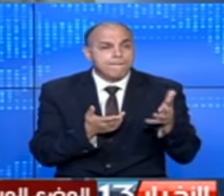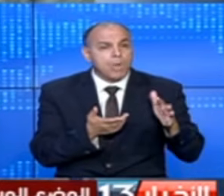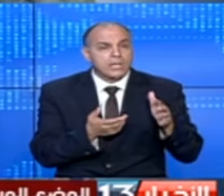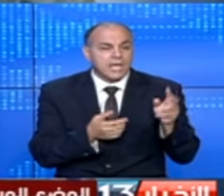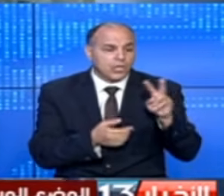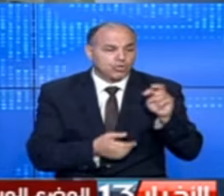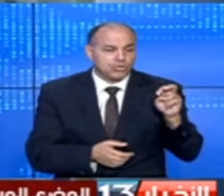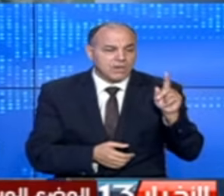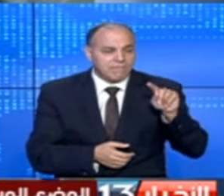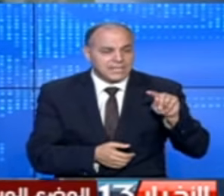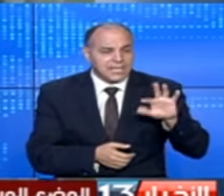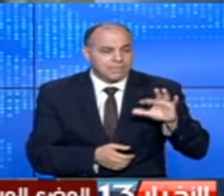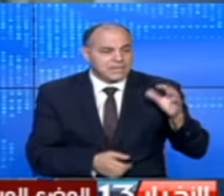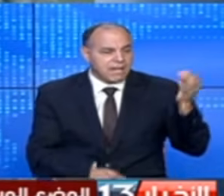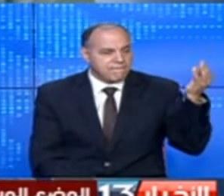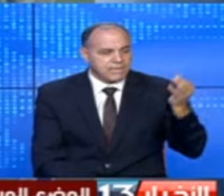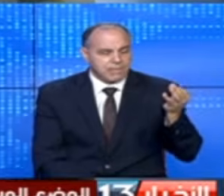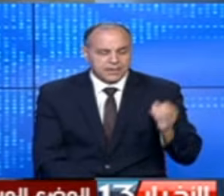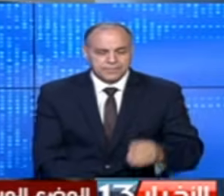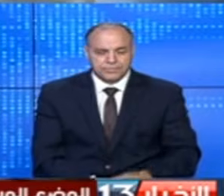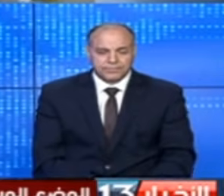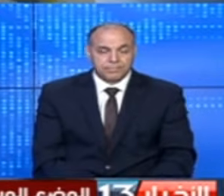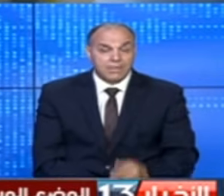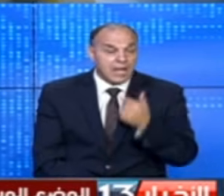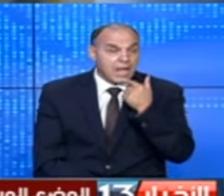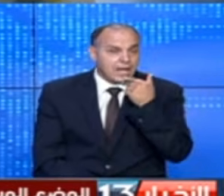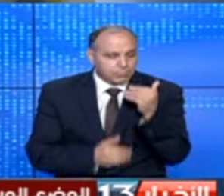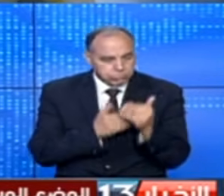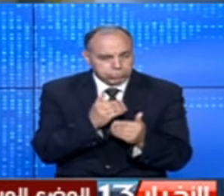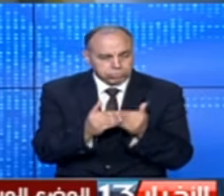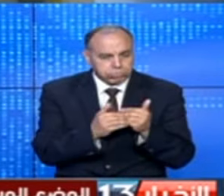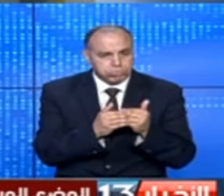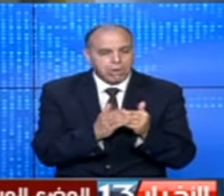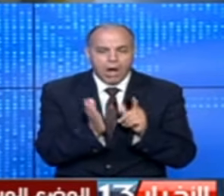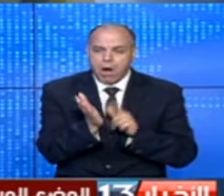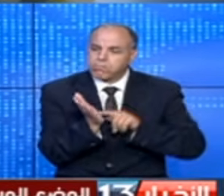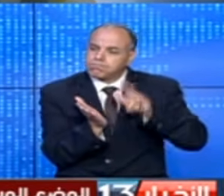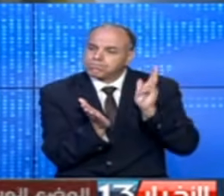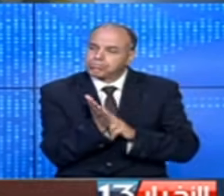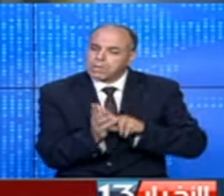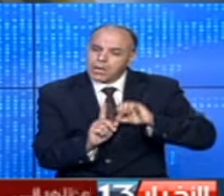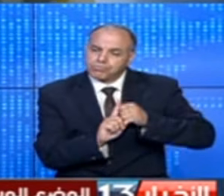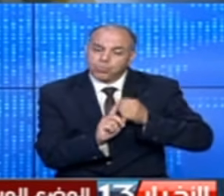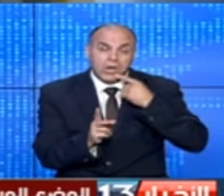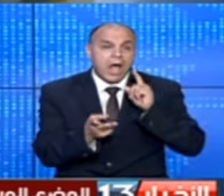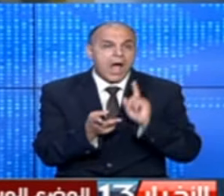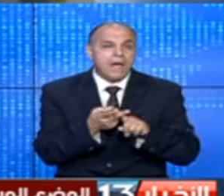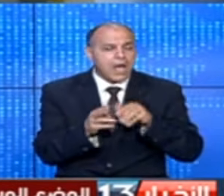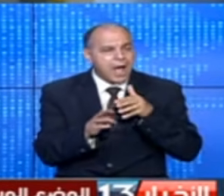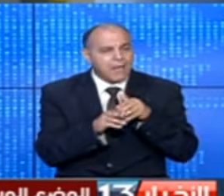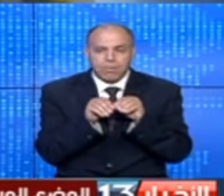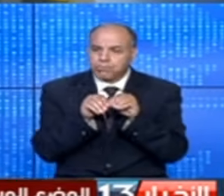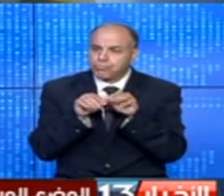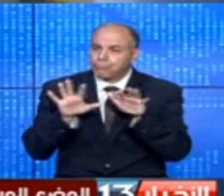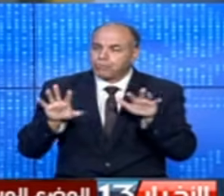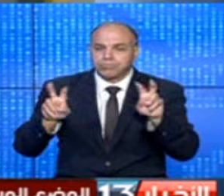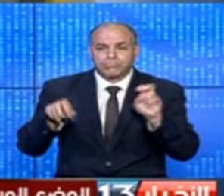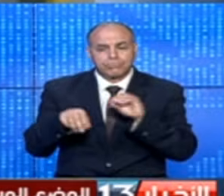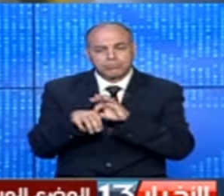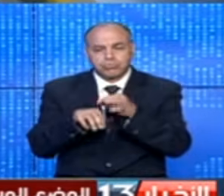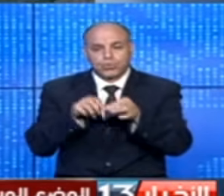بمعدل 20.5%. وفي خطوة لفرض تطبيق الإجراءات المتعلقة بالحد من انتشار